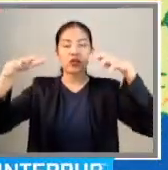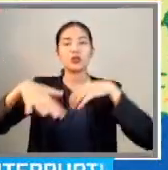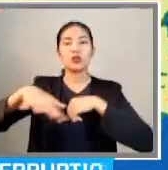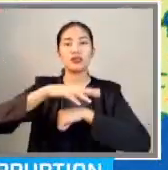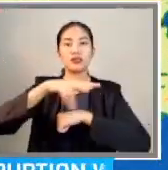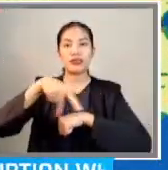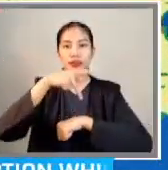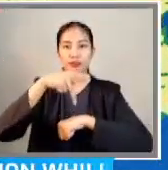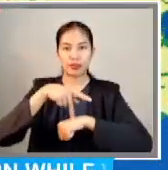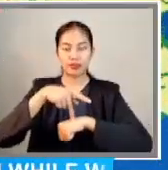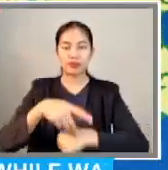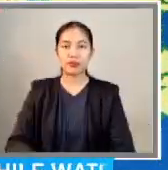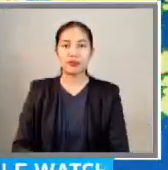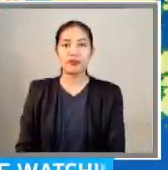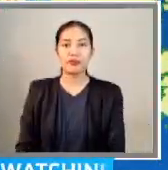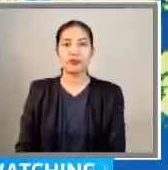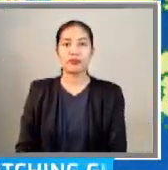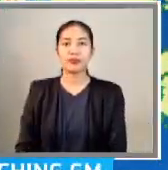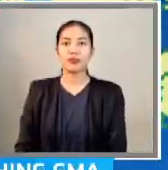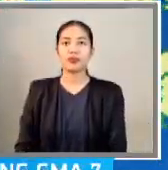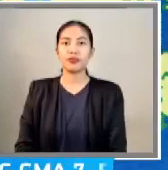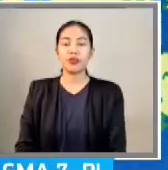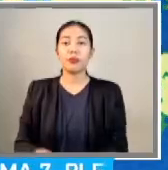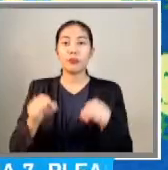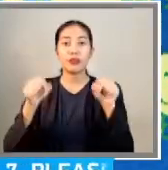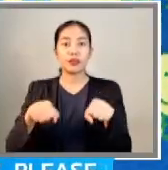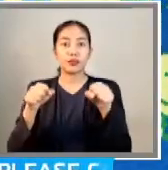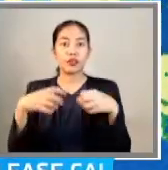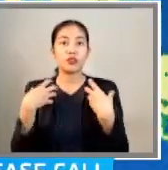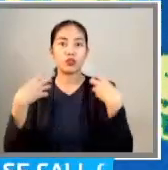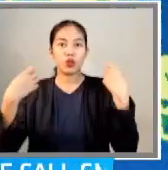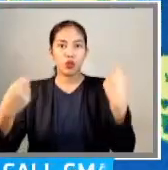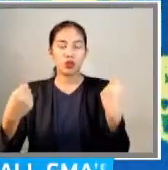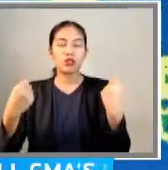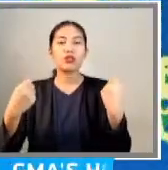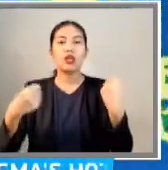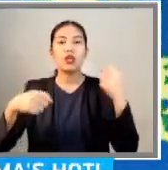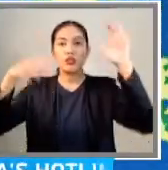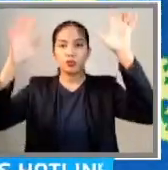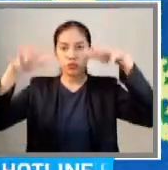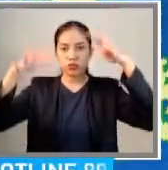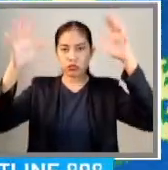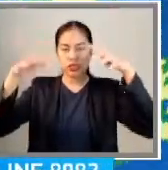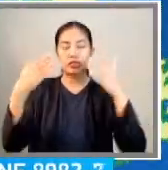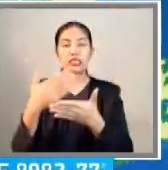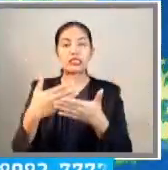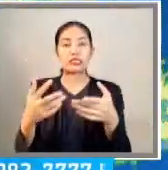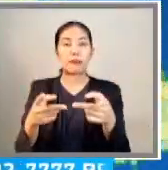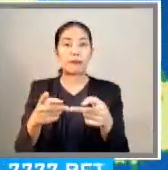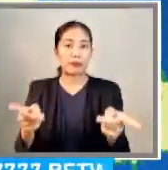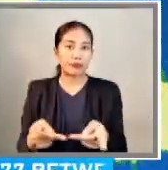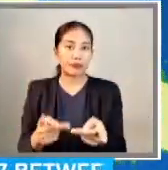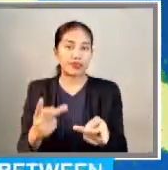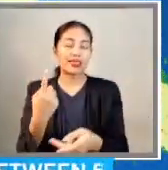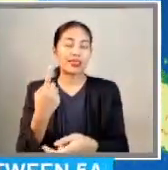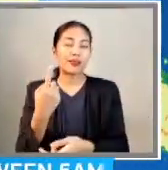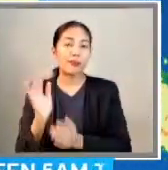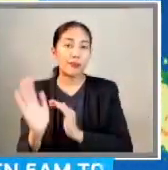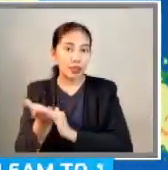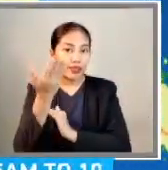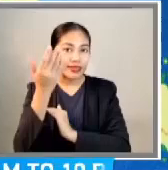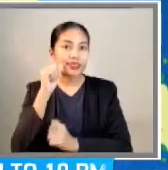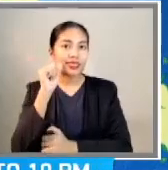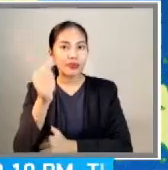ng Metro Weather. Posible ang malalakas na buhos sa ilang lugar. Umaga bukas, posibleng ulanin ang malaking bahagi ng